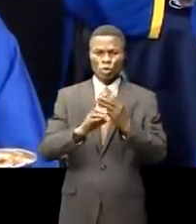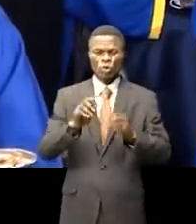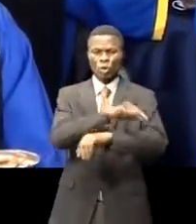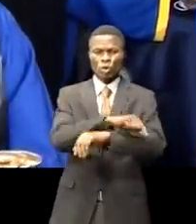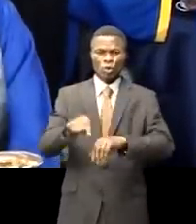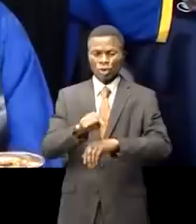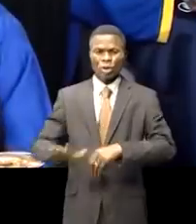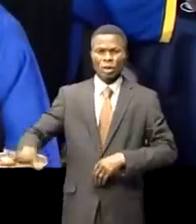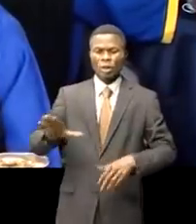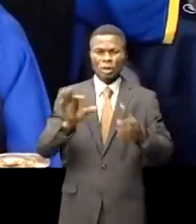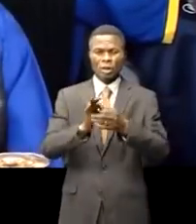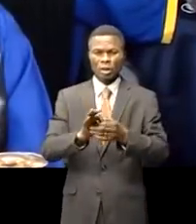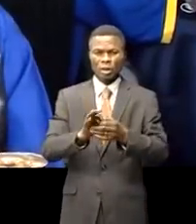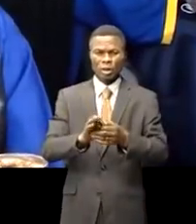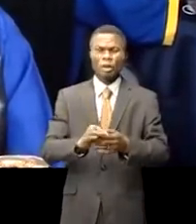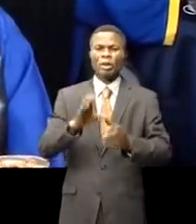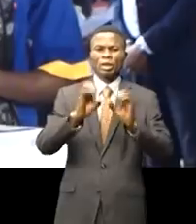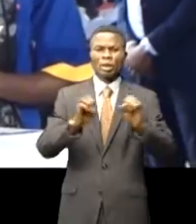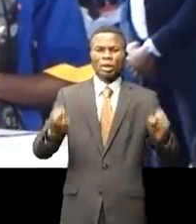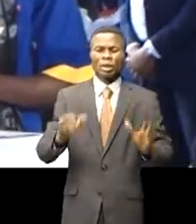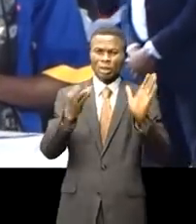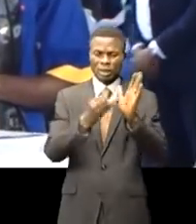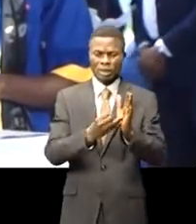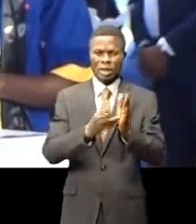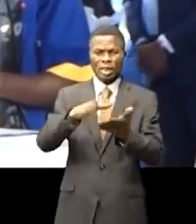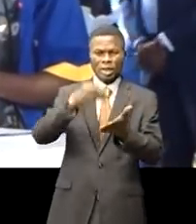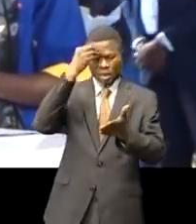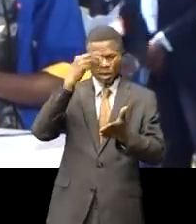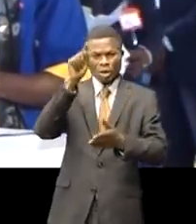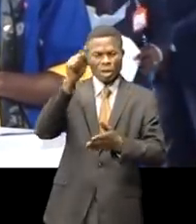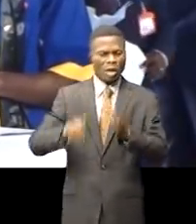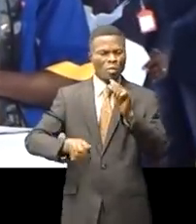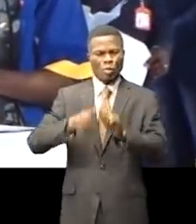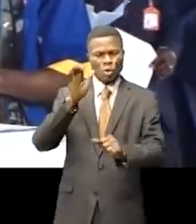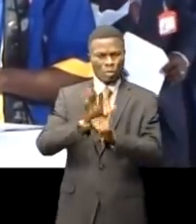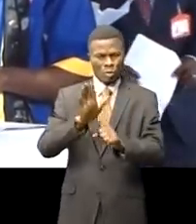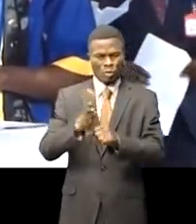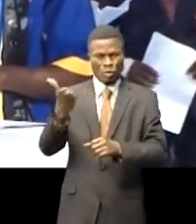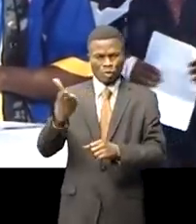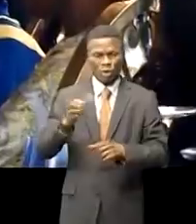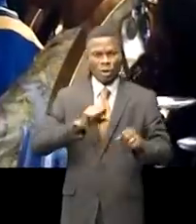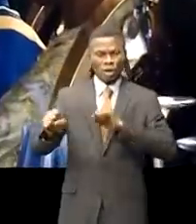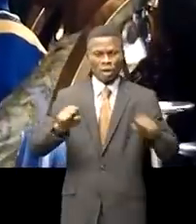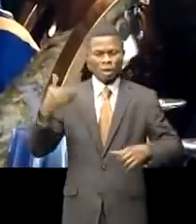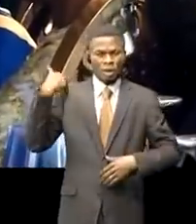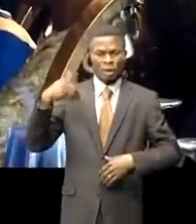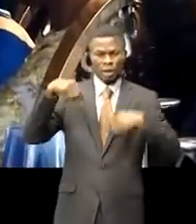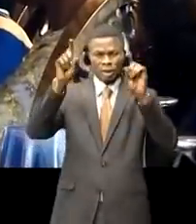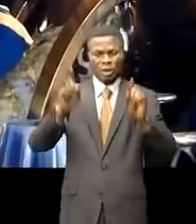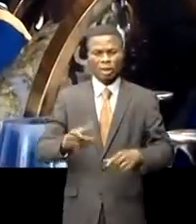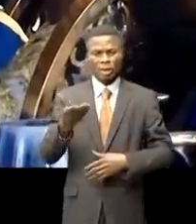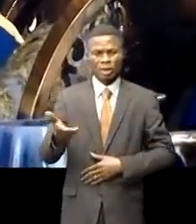au 57 boursiers qui on tue la grande distinction à cette épreuve de fin d'études secondaires